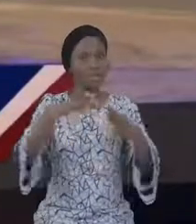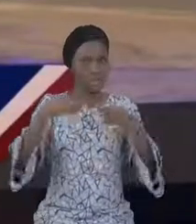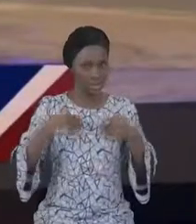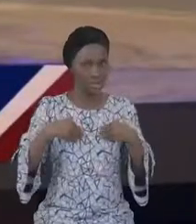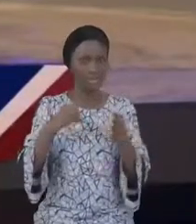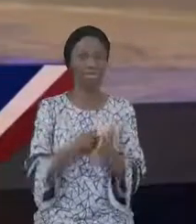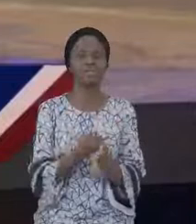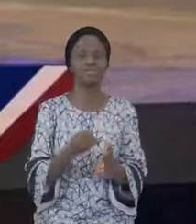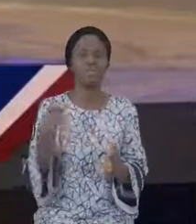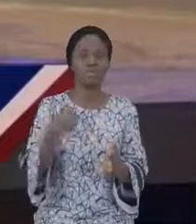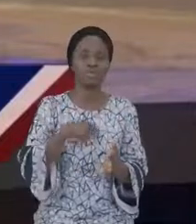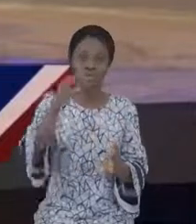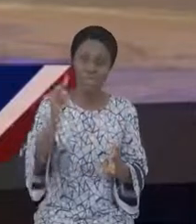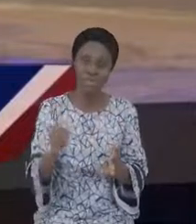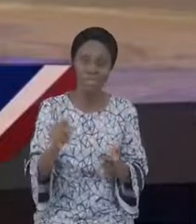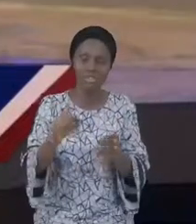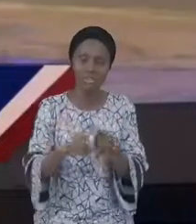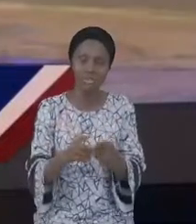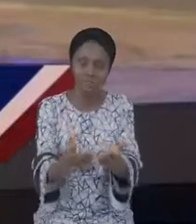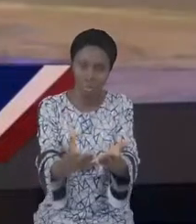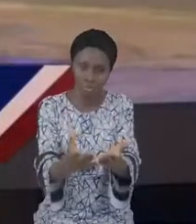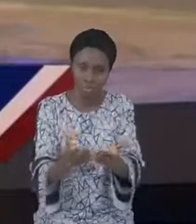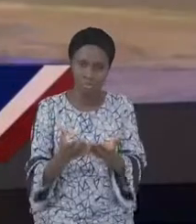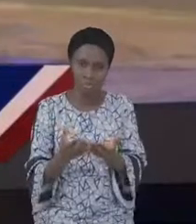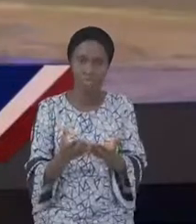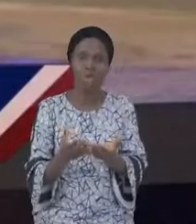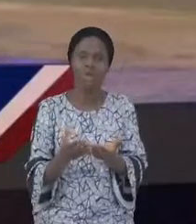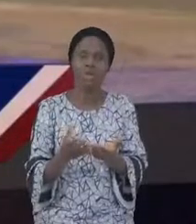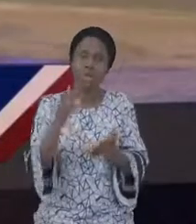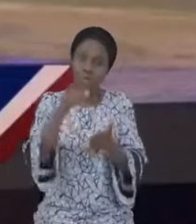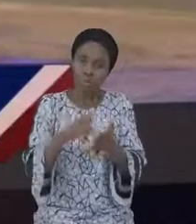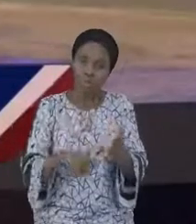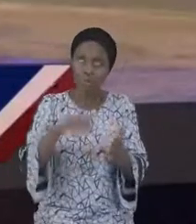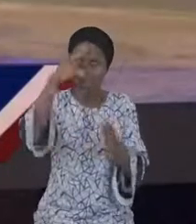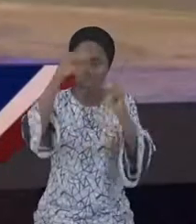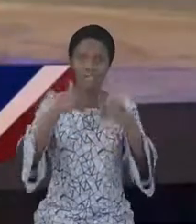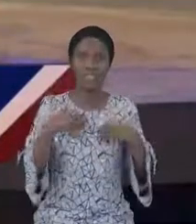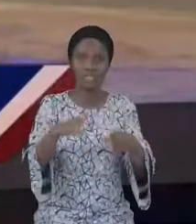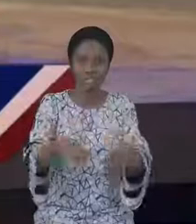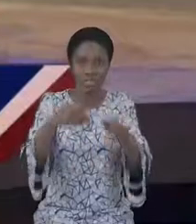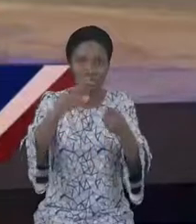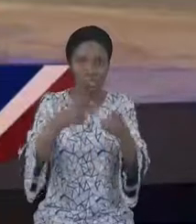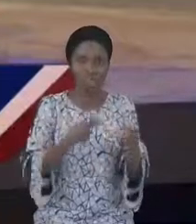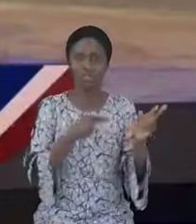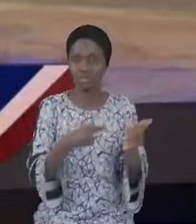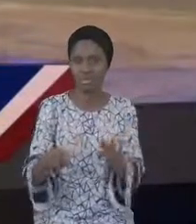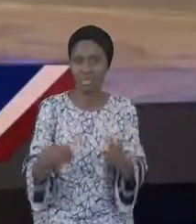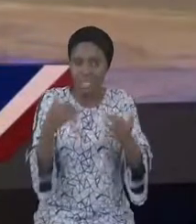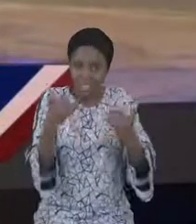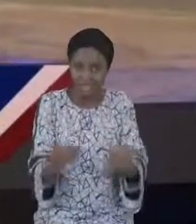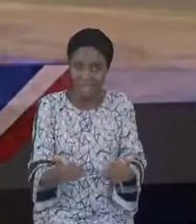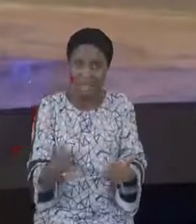nous d'aspirer cela, c'est à nous de demander,